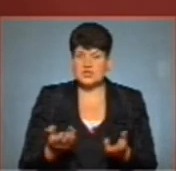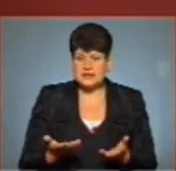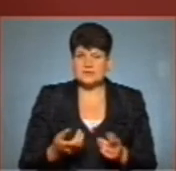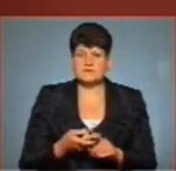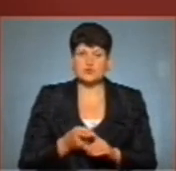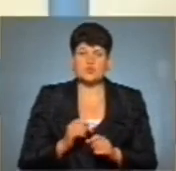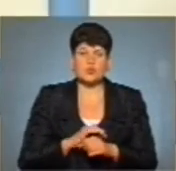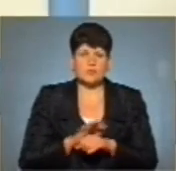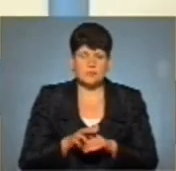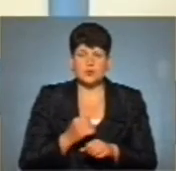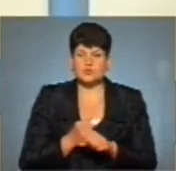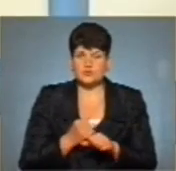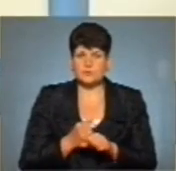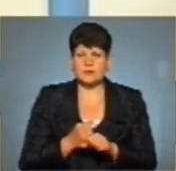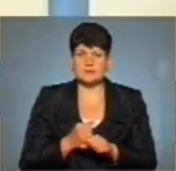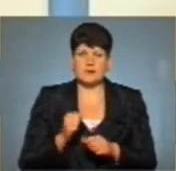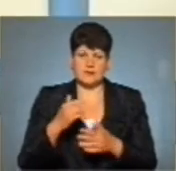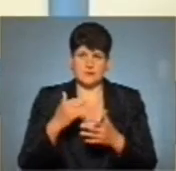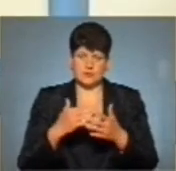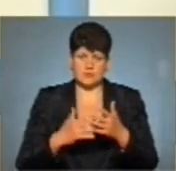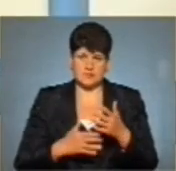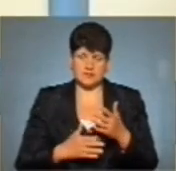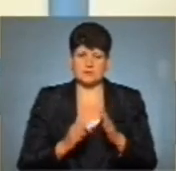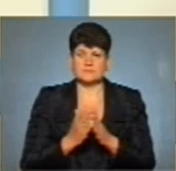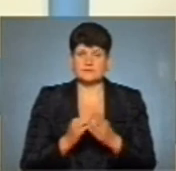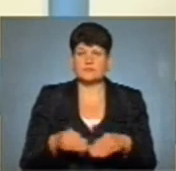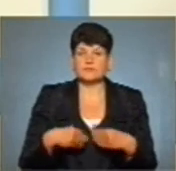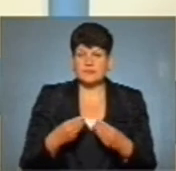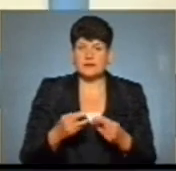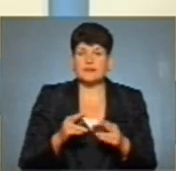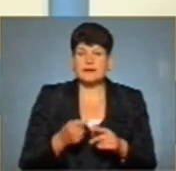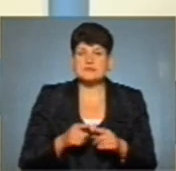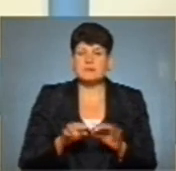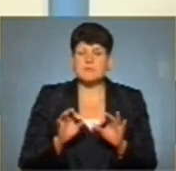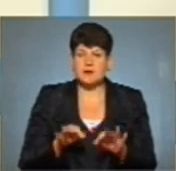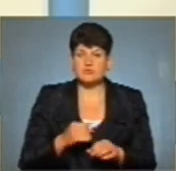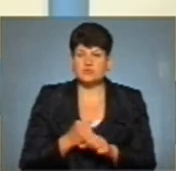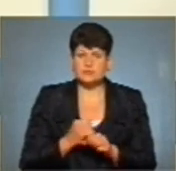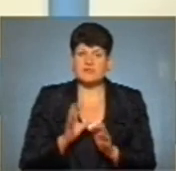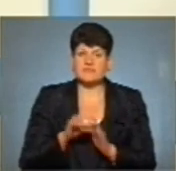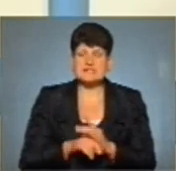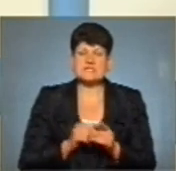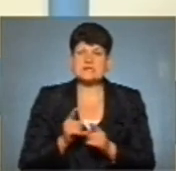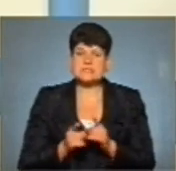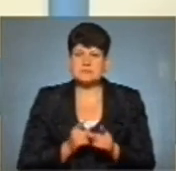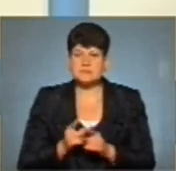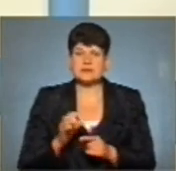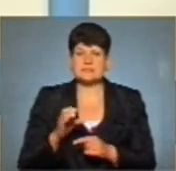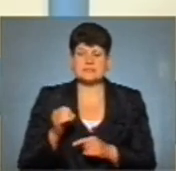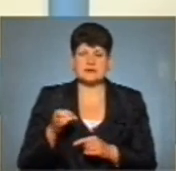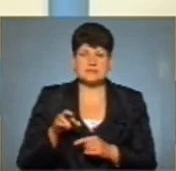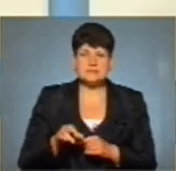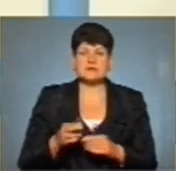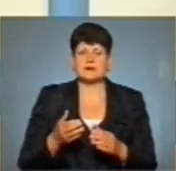коронавірусом. Ми розробили цілий алгоритм, посібник видали, як це правильно зробити, як внести зміни в регламент сесії, для